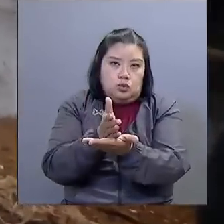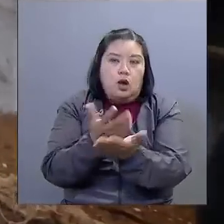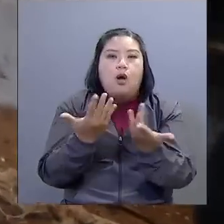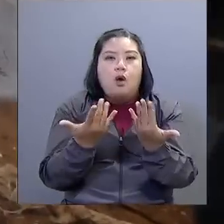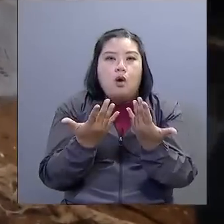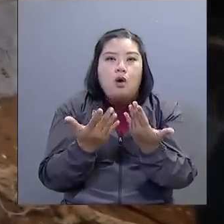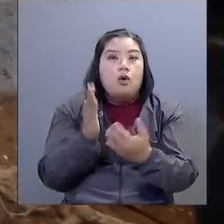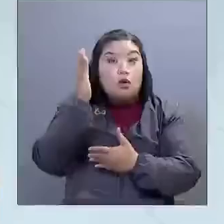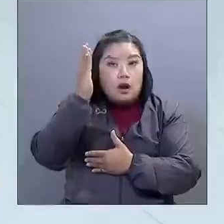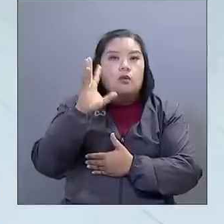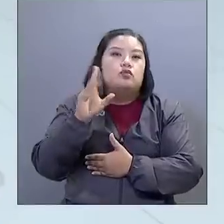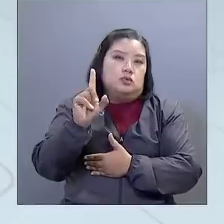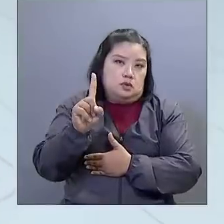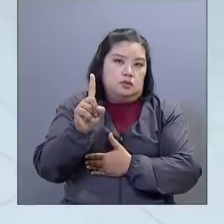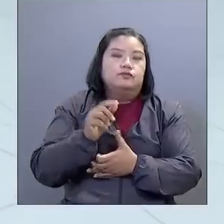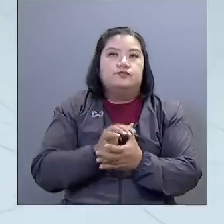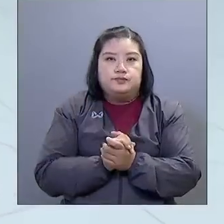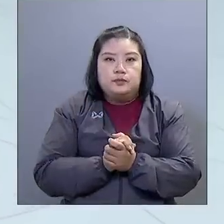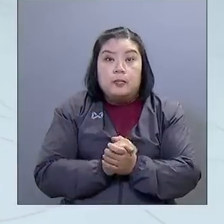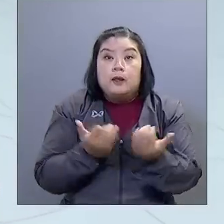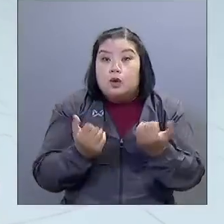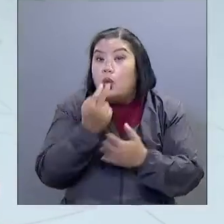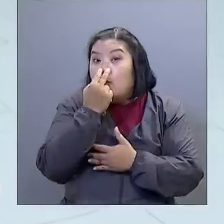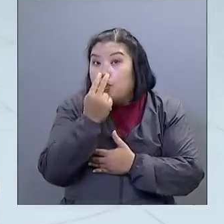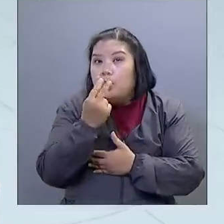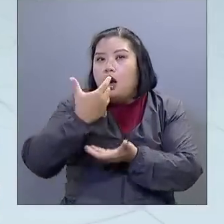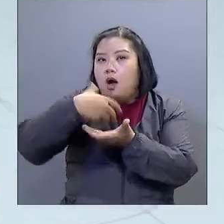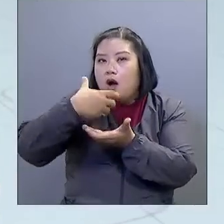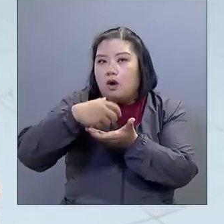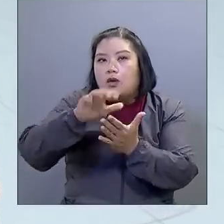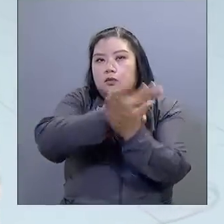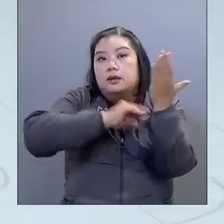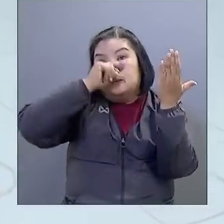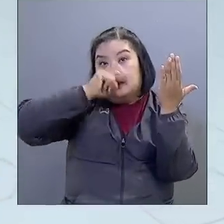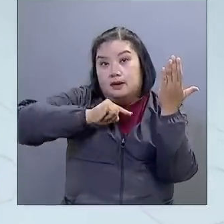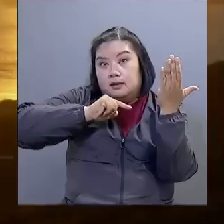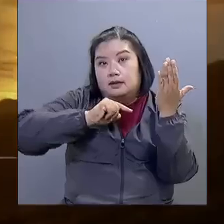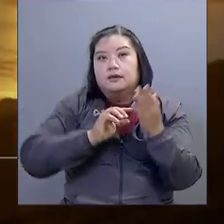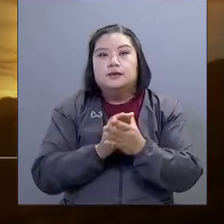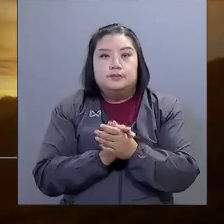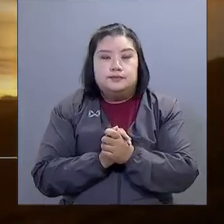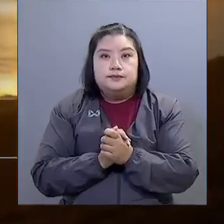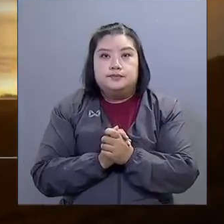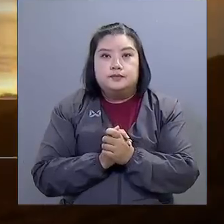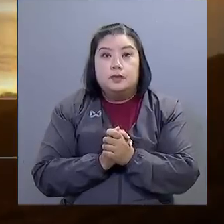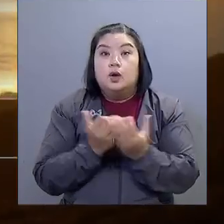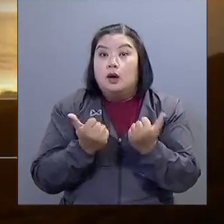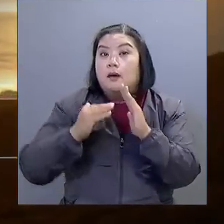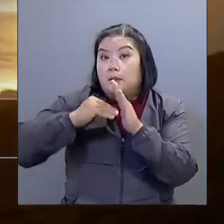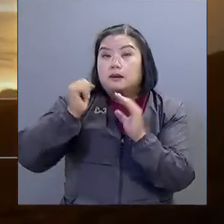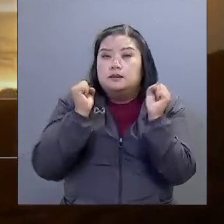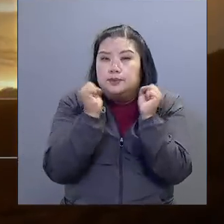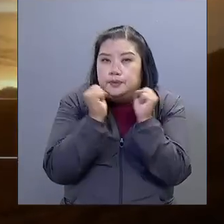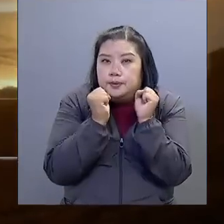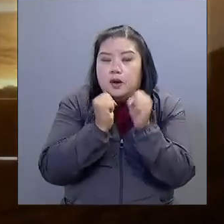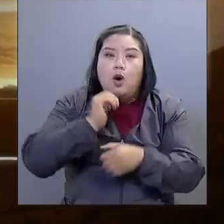ทั่งถึงวันพรุ่งนี้ค่ะและช่วงนี้เราจะมาดูรายละเอียดของสภาพอากาศในแต่ละภาควันนี้กันต่อค่ะภาคเหนืออากาศเย็นถึงหนาวกับ